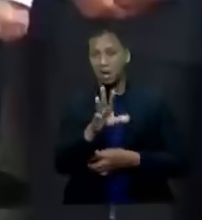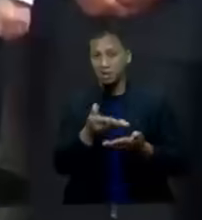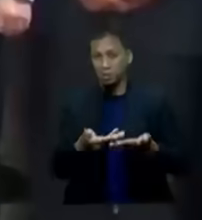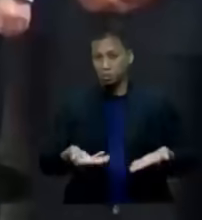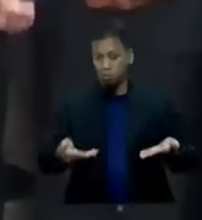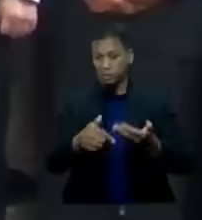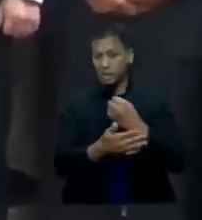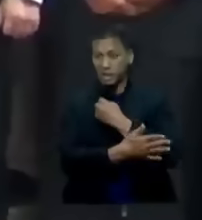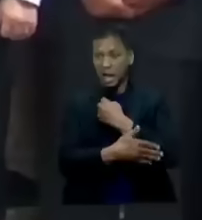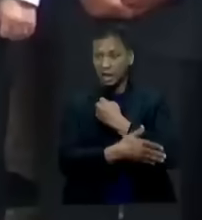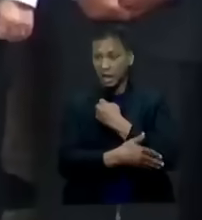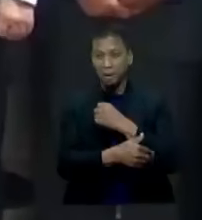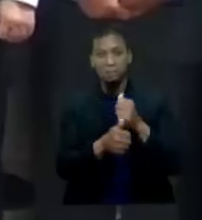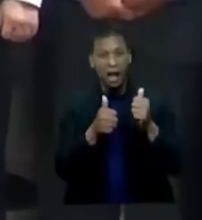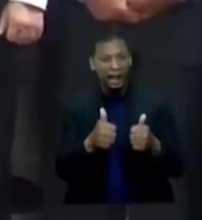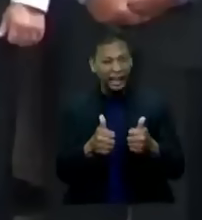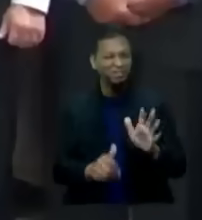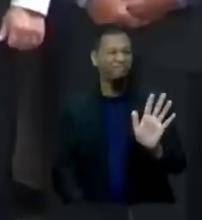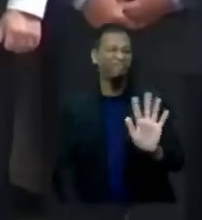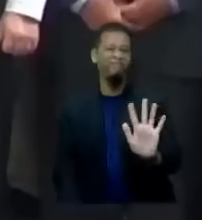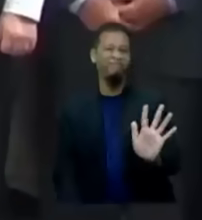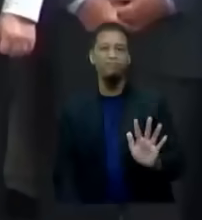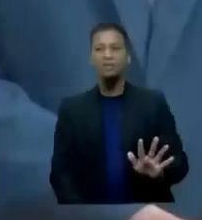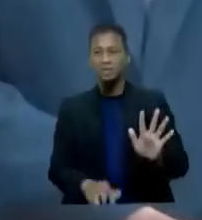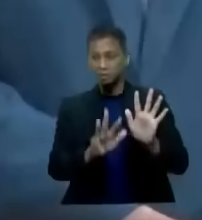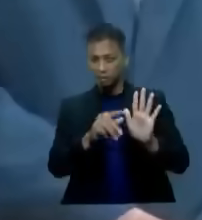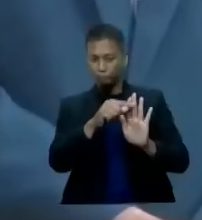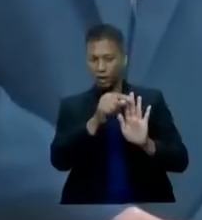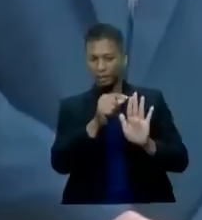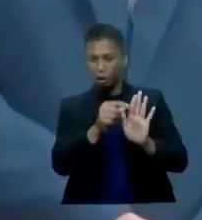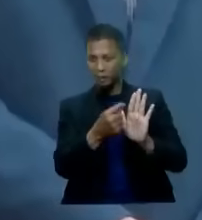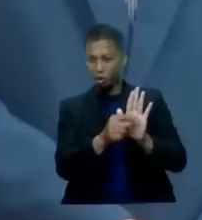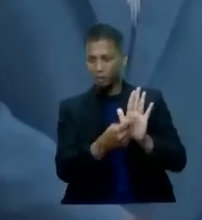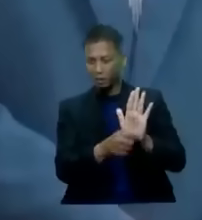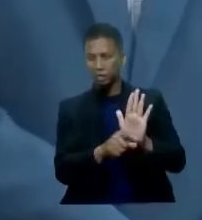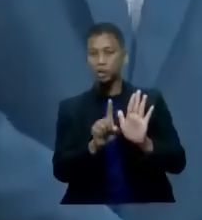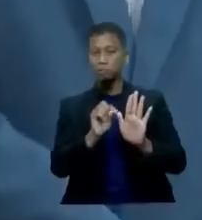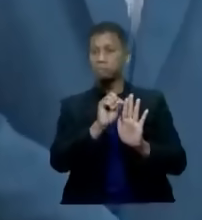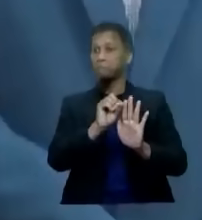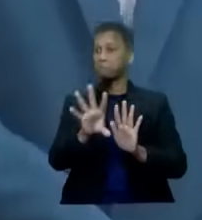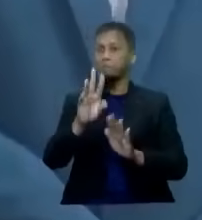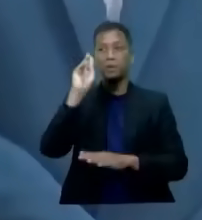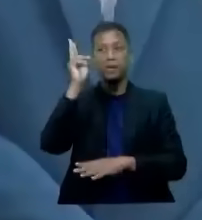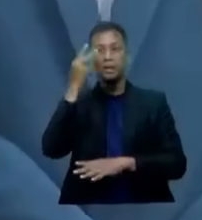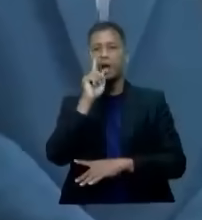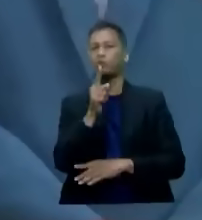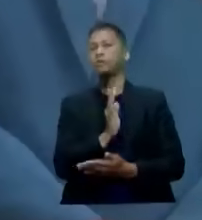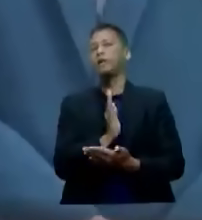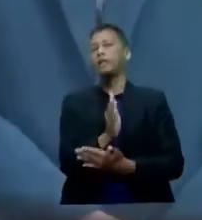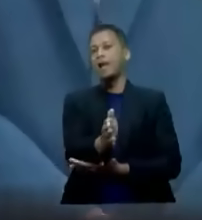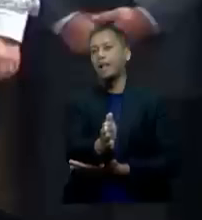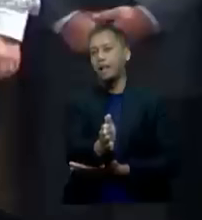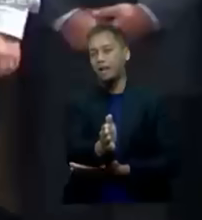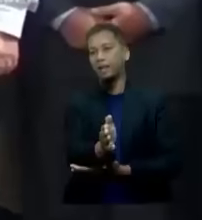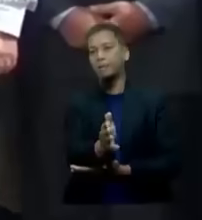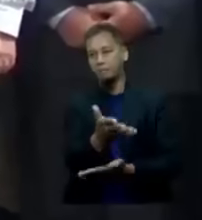baik-baik saja. 8 poin pernyataan sikap yang disampaikan diantaranya mengimbau pemerintah bersikap netral dalam pemilu dan meminta agar